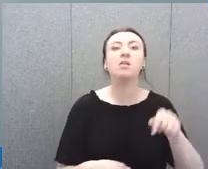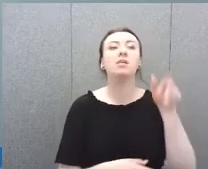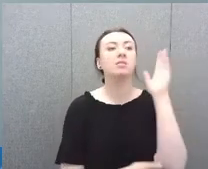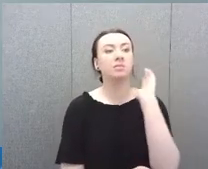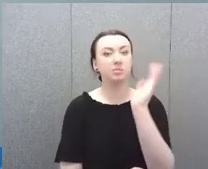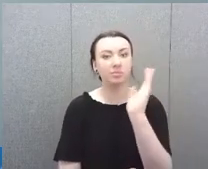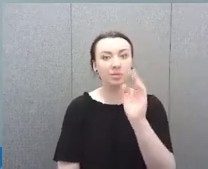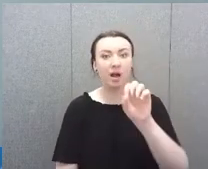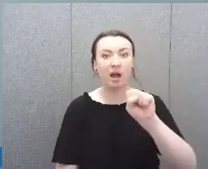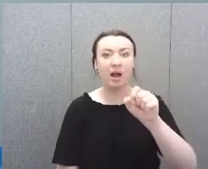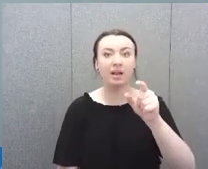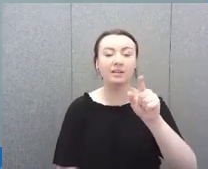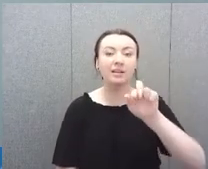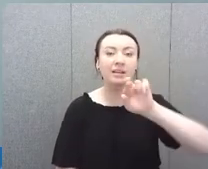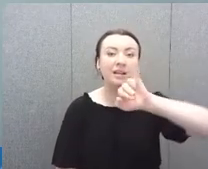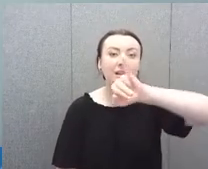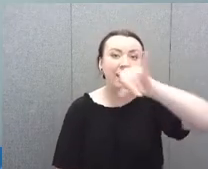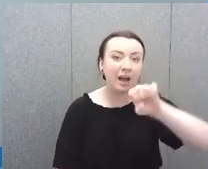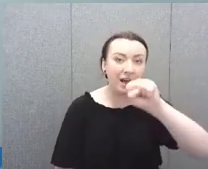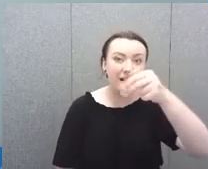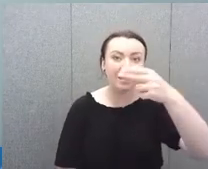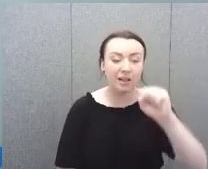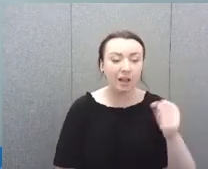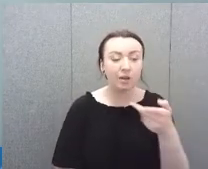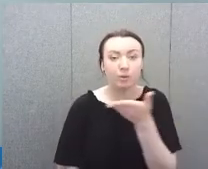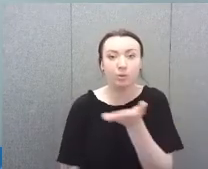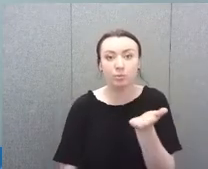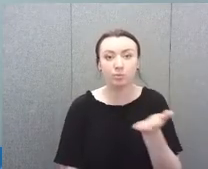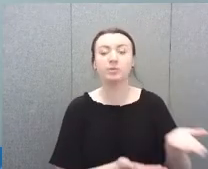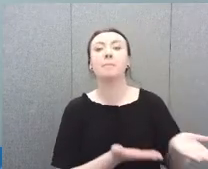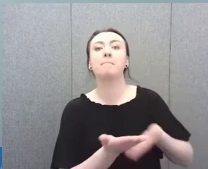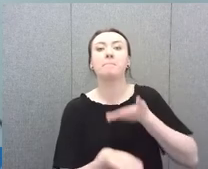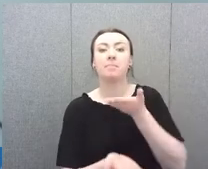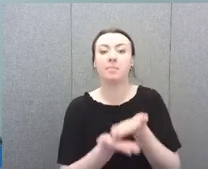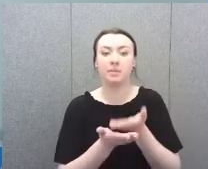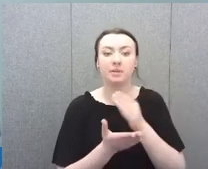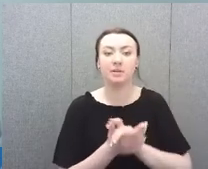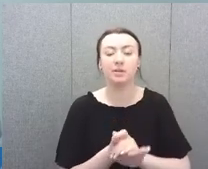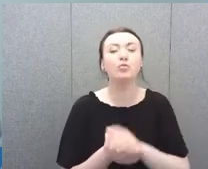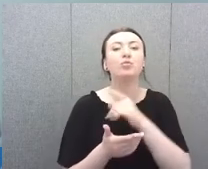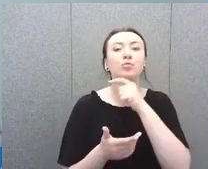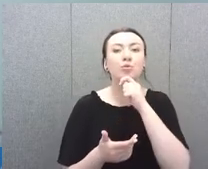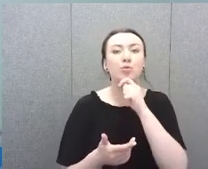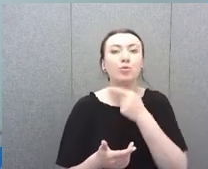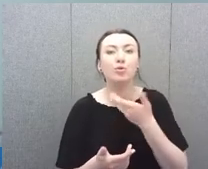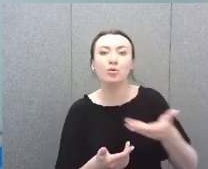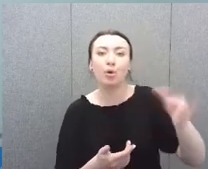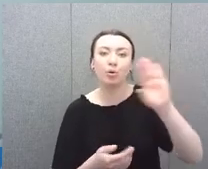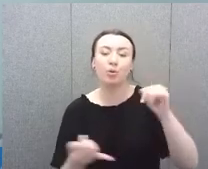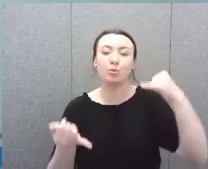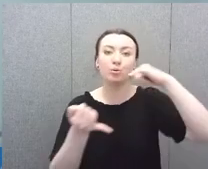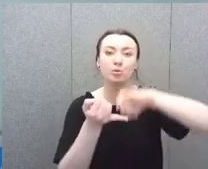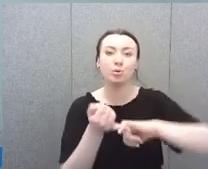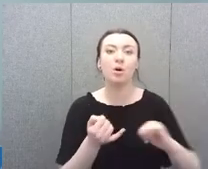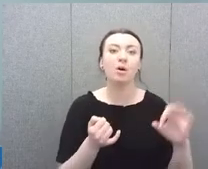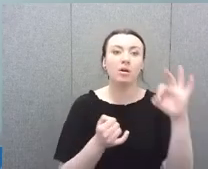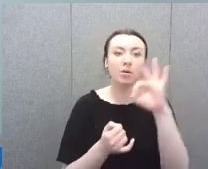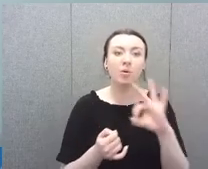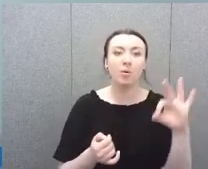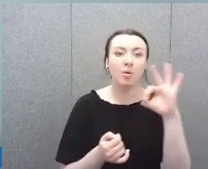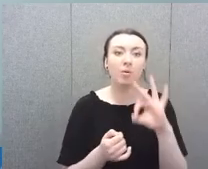также движение украинских ветеранов, вам больше расскажет про